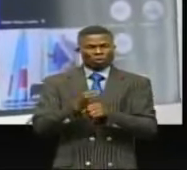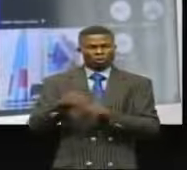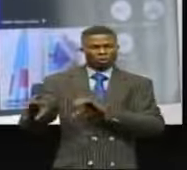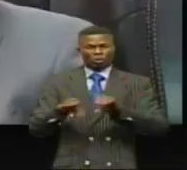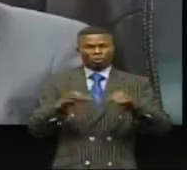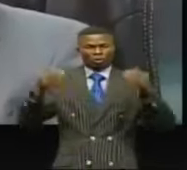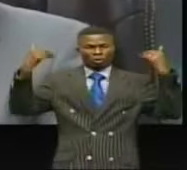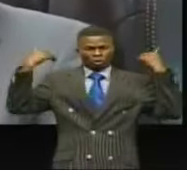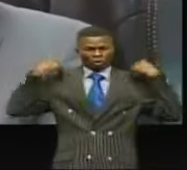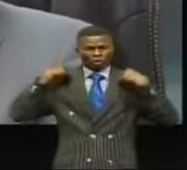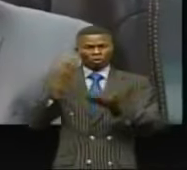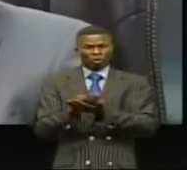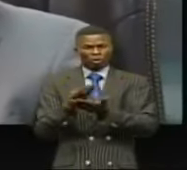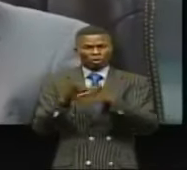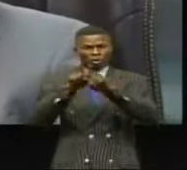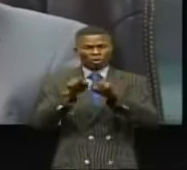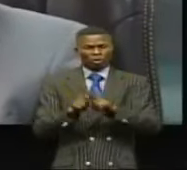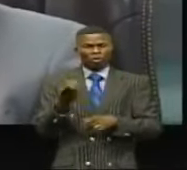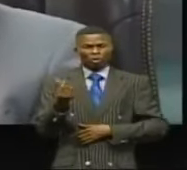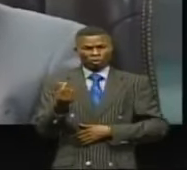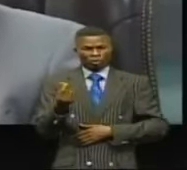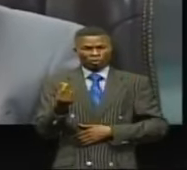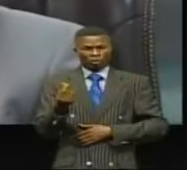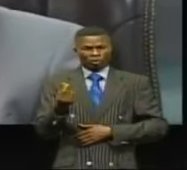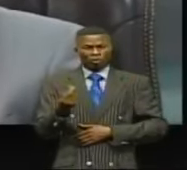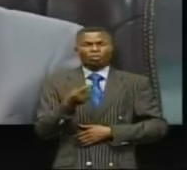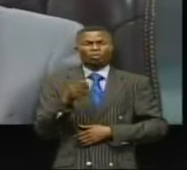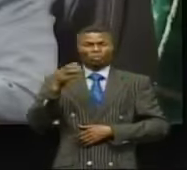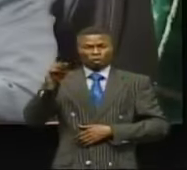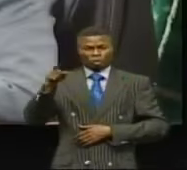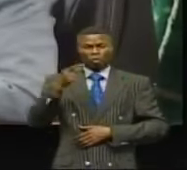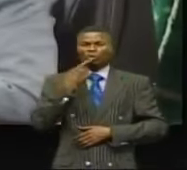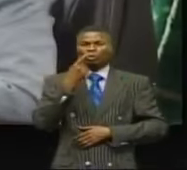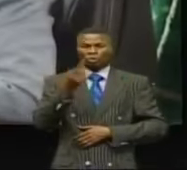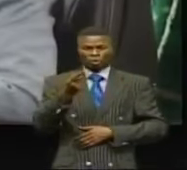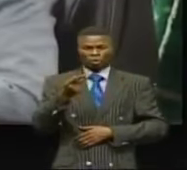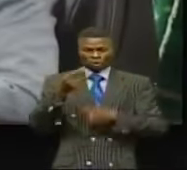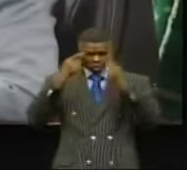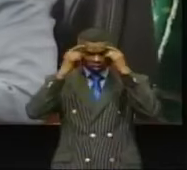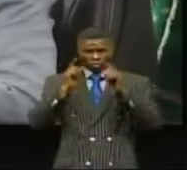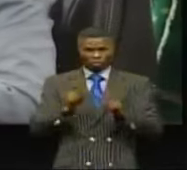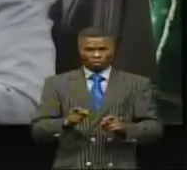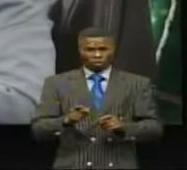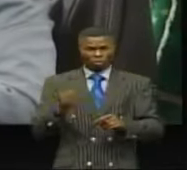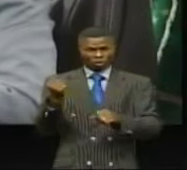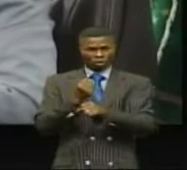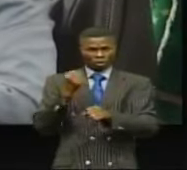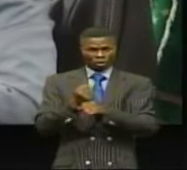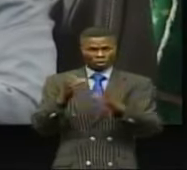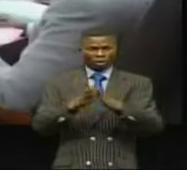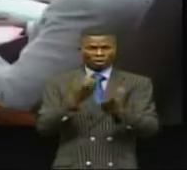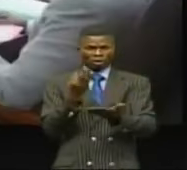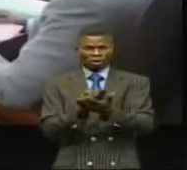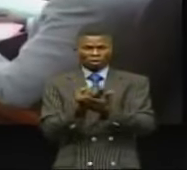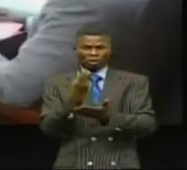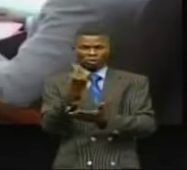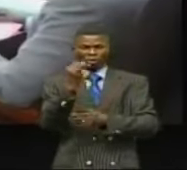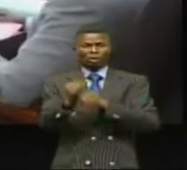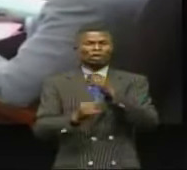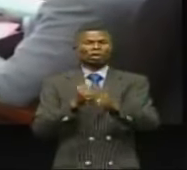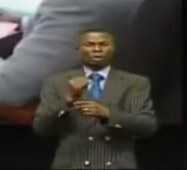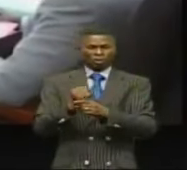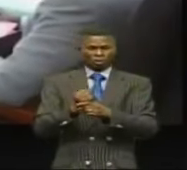autorités tant budgétaires que monétaires. Elle a indiqué que l'accord conclu au niveau des services avec le Fonds monétaire international